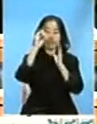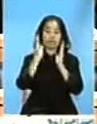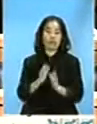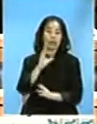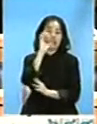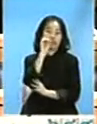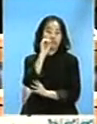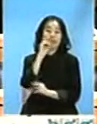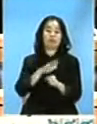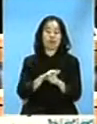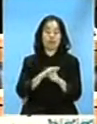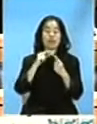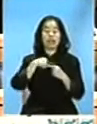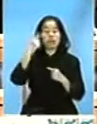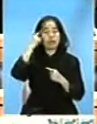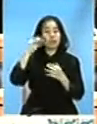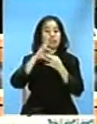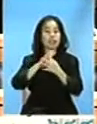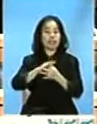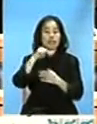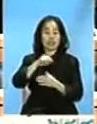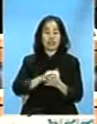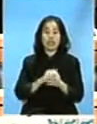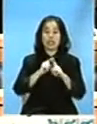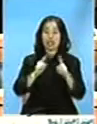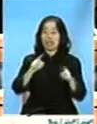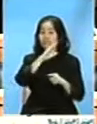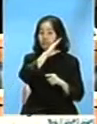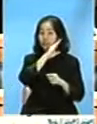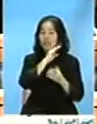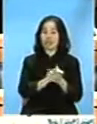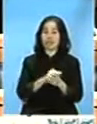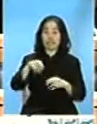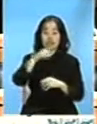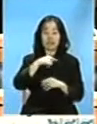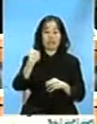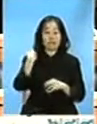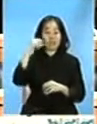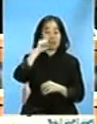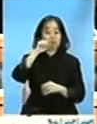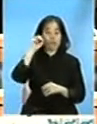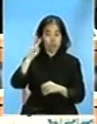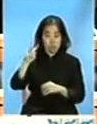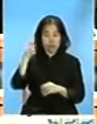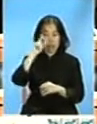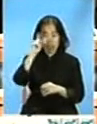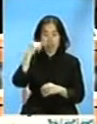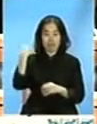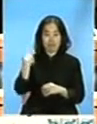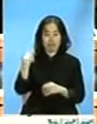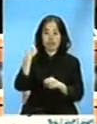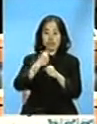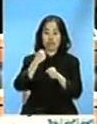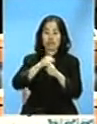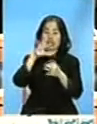งจากประชาชนแต่ยังไงก็ตามถ้าสมมติว่าเราได้สมาชิกนะฮะที่วุฒิสภาม